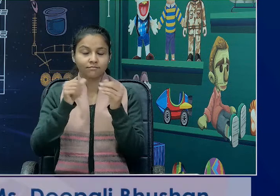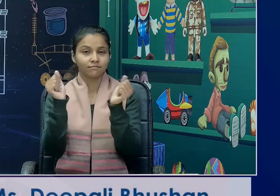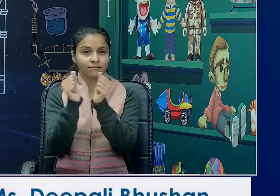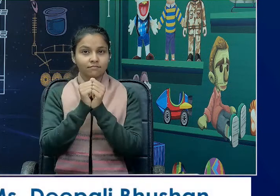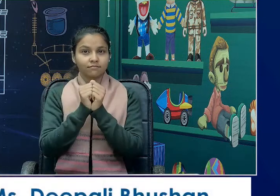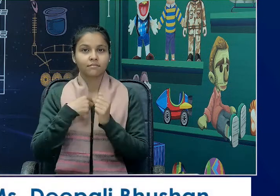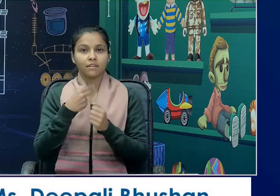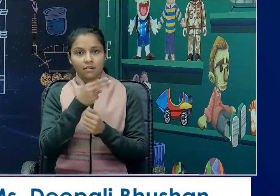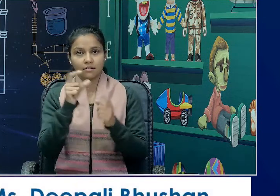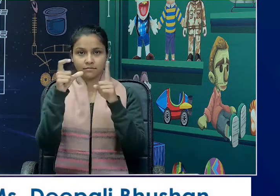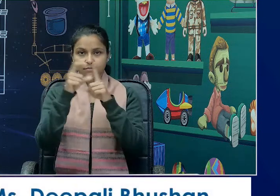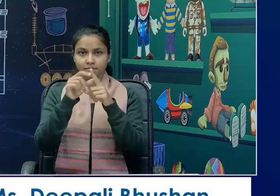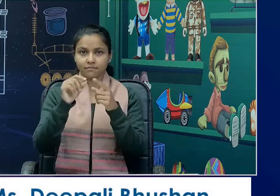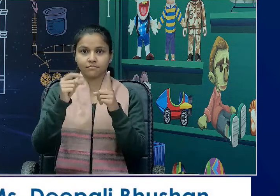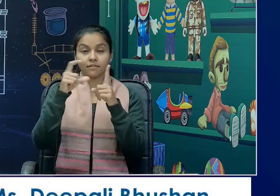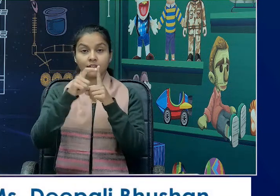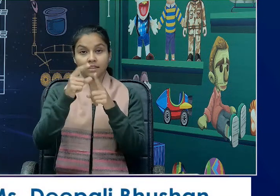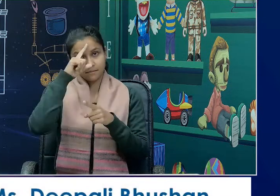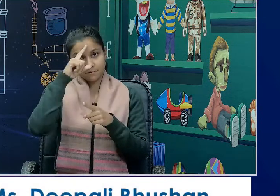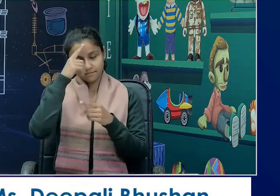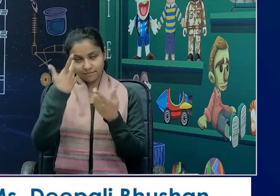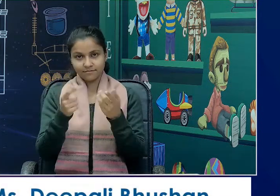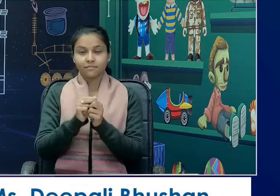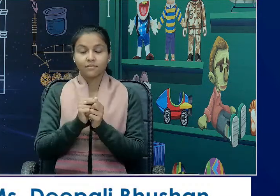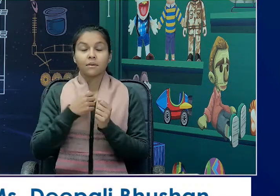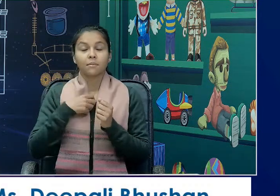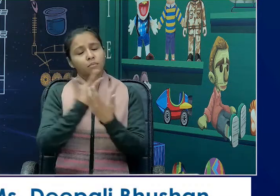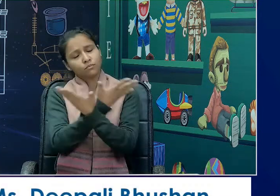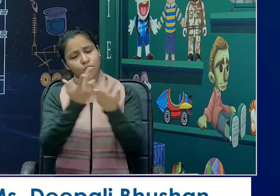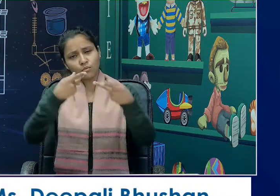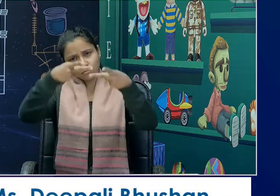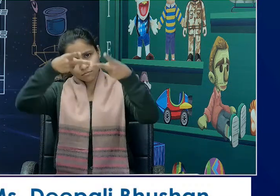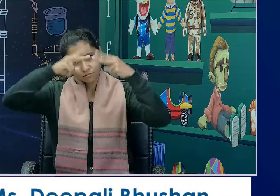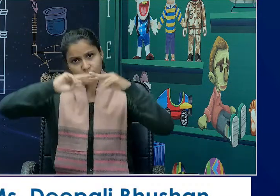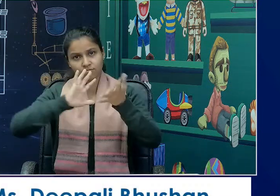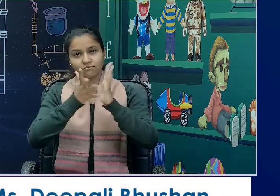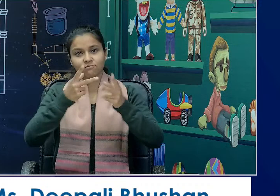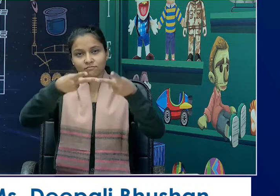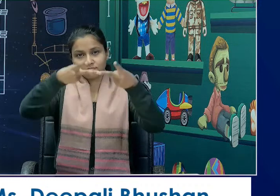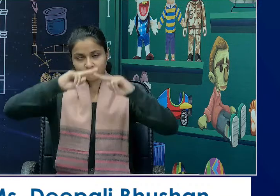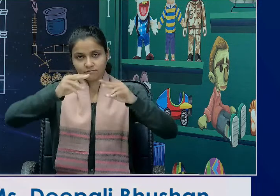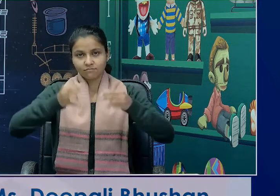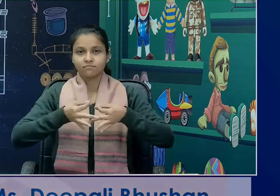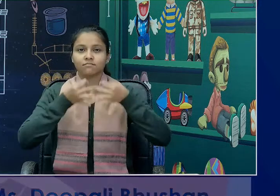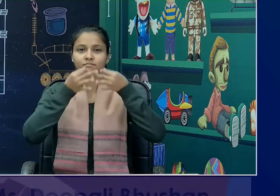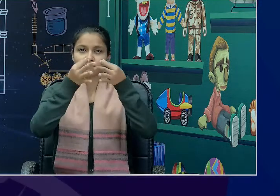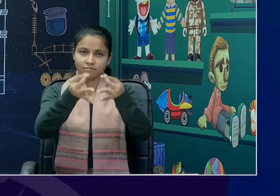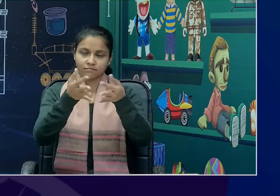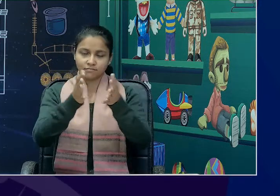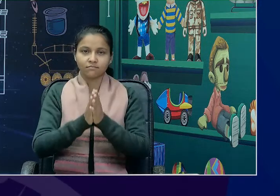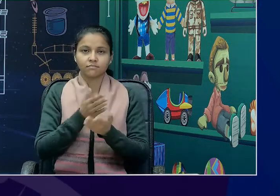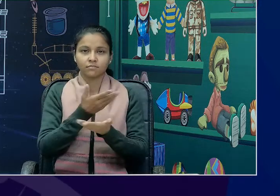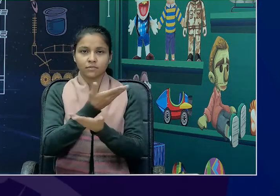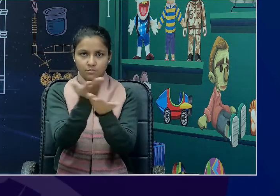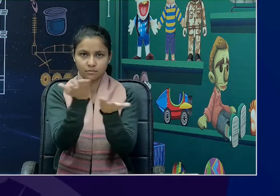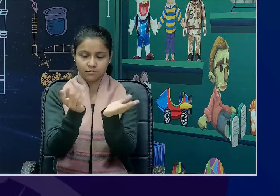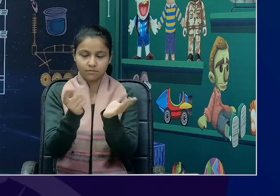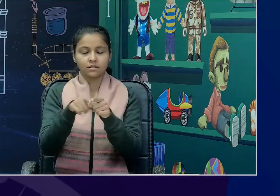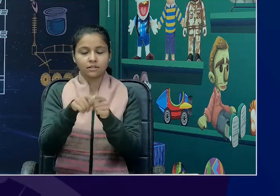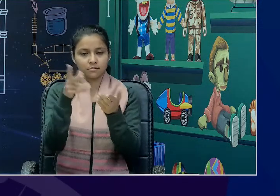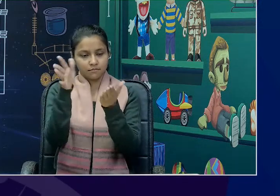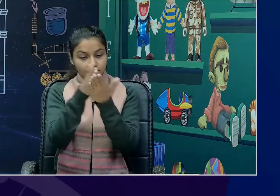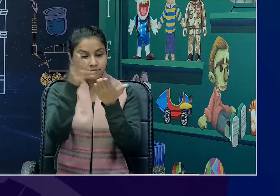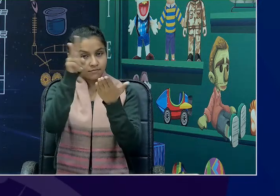है मिस दीपाली भूषण। ये पूरे सत्र को साइन लैंग्वेज के माध्यम से आप सभी को इस चैप्टर को